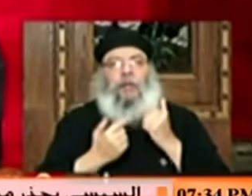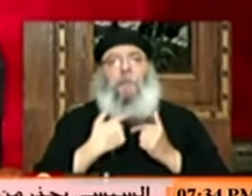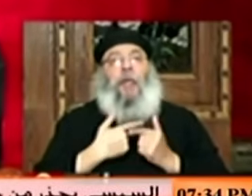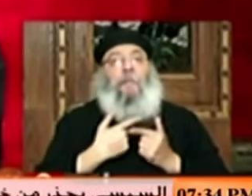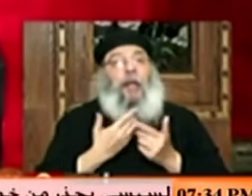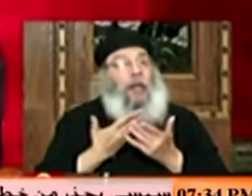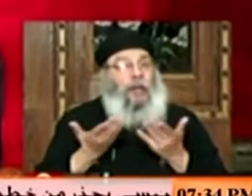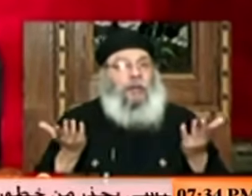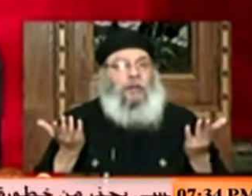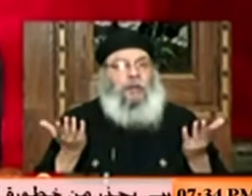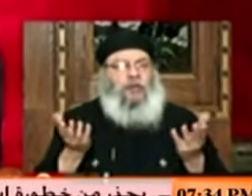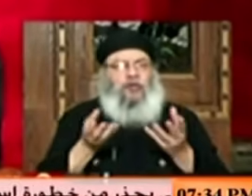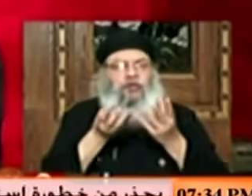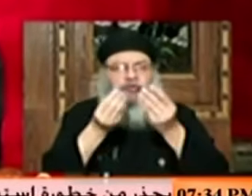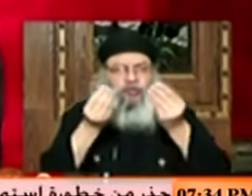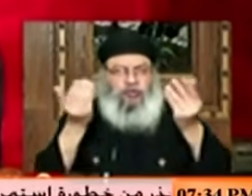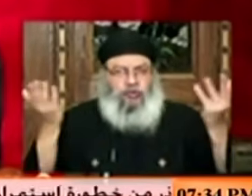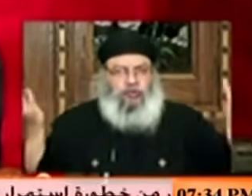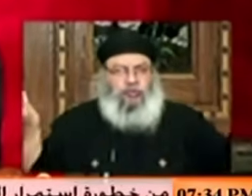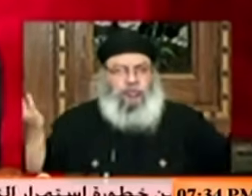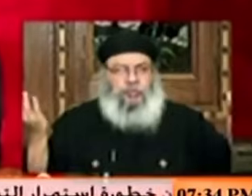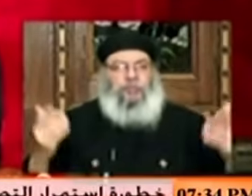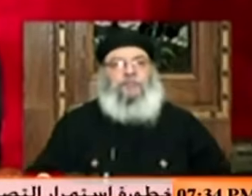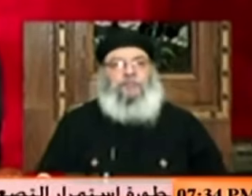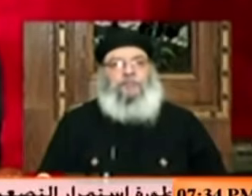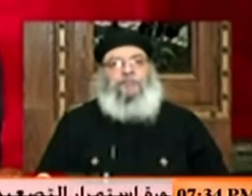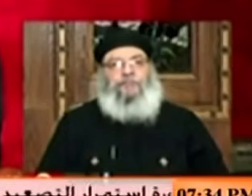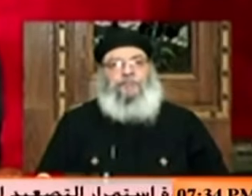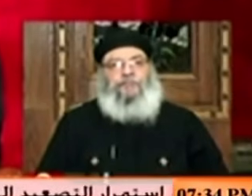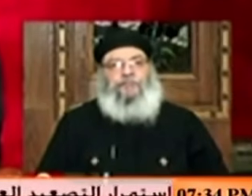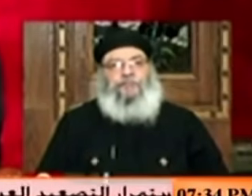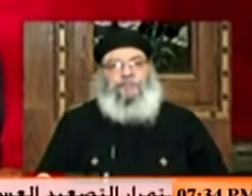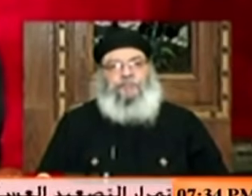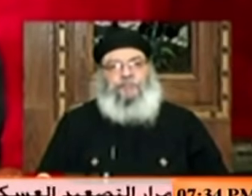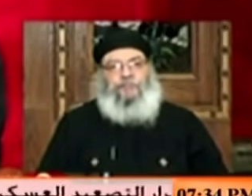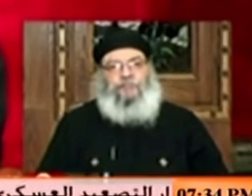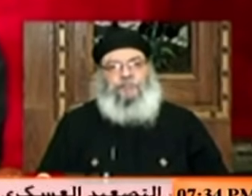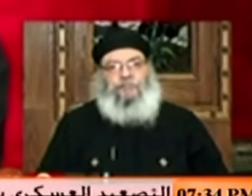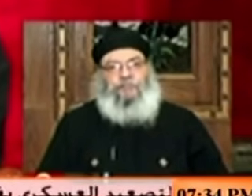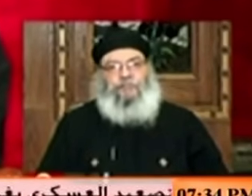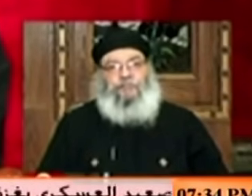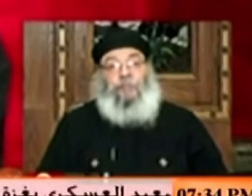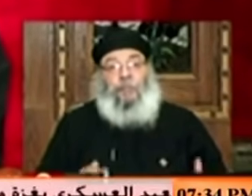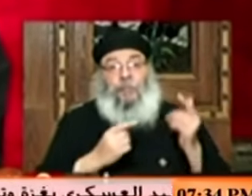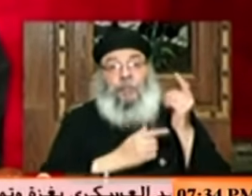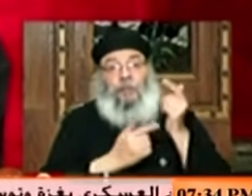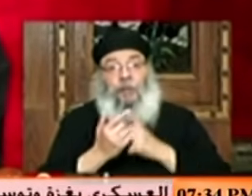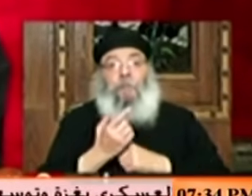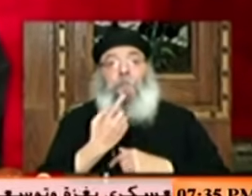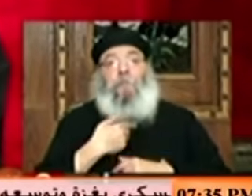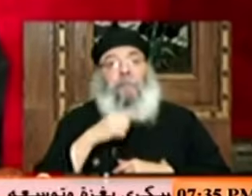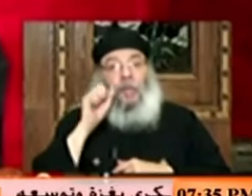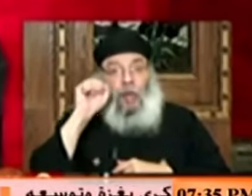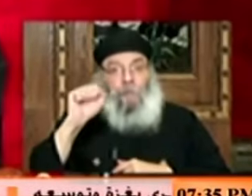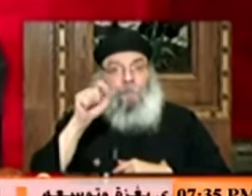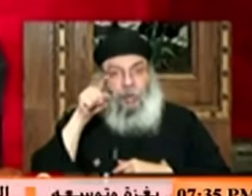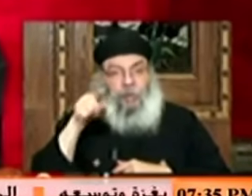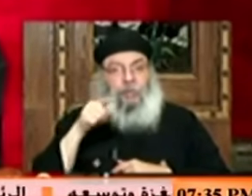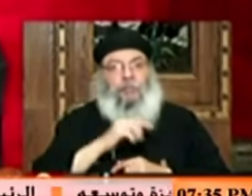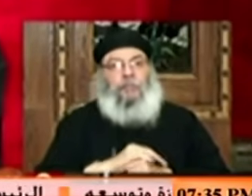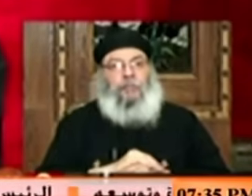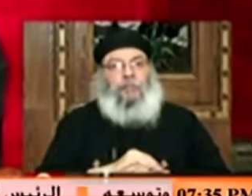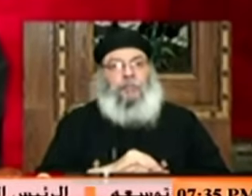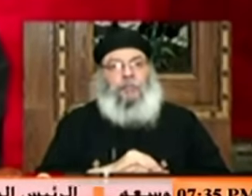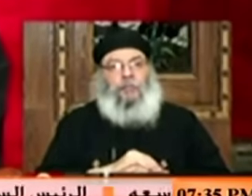ايه يا ما تتوصفش المسيح بيحبك قد